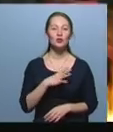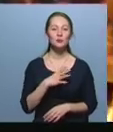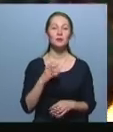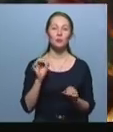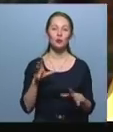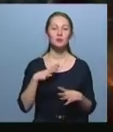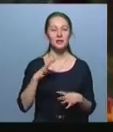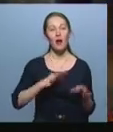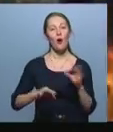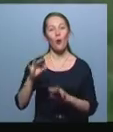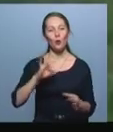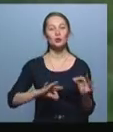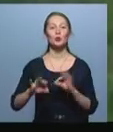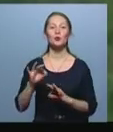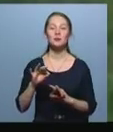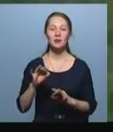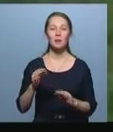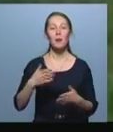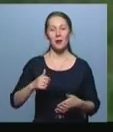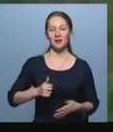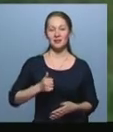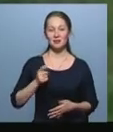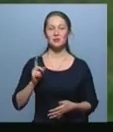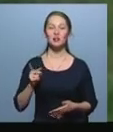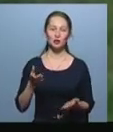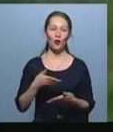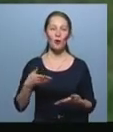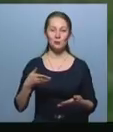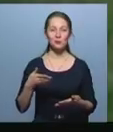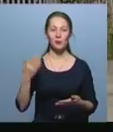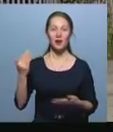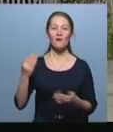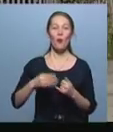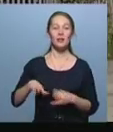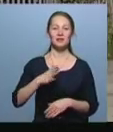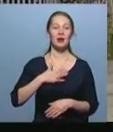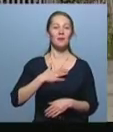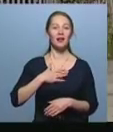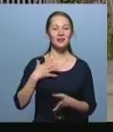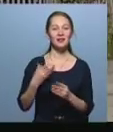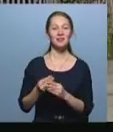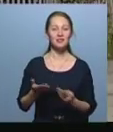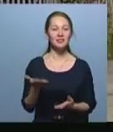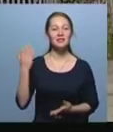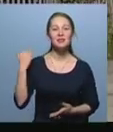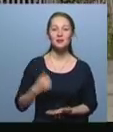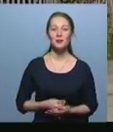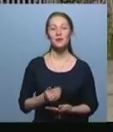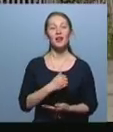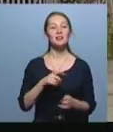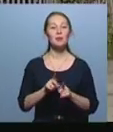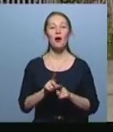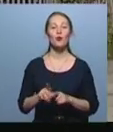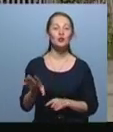быть, конструктором. Мы гордимся, что мы его земляки. На него здесь хотят быть похожими, кажется, все.